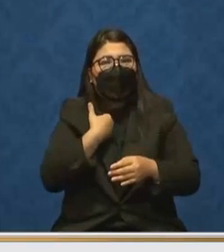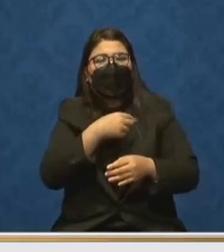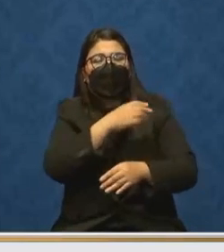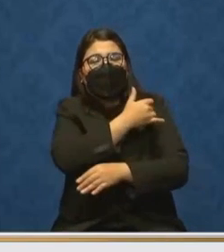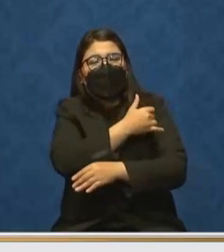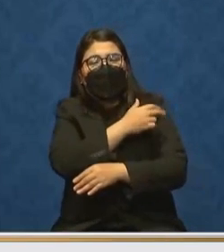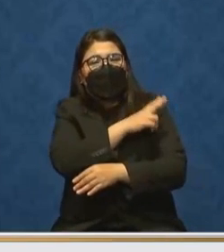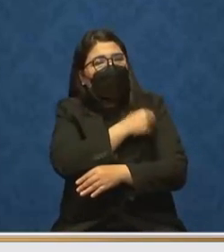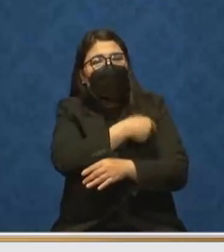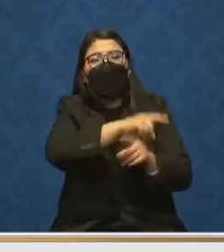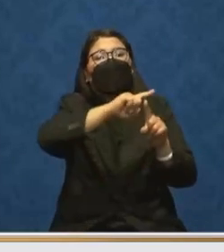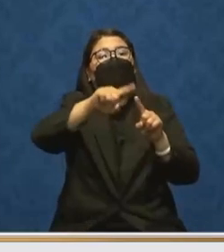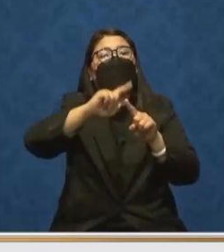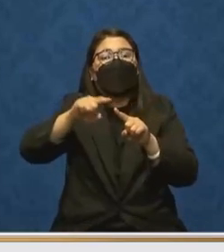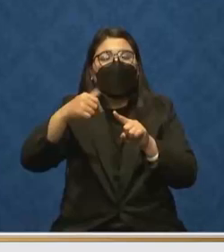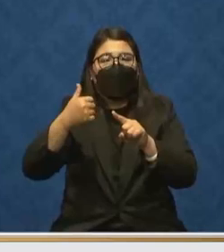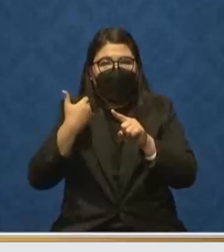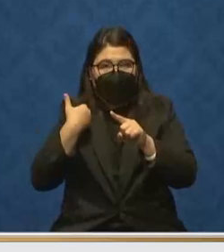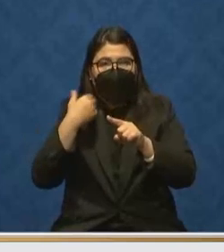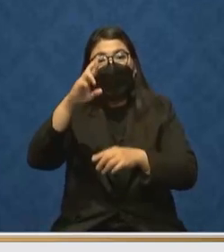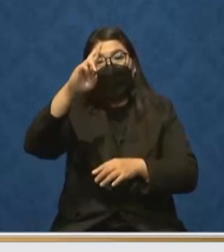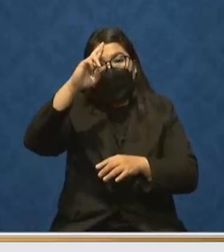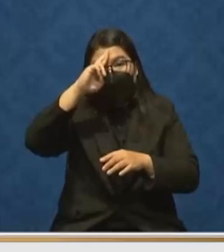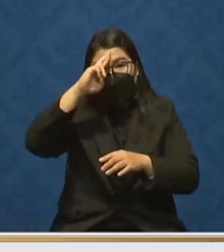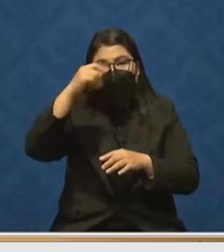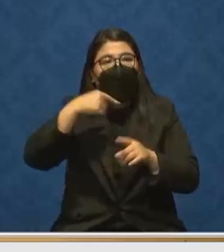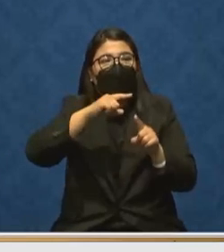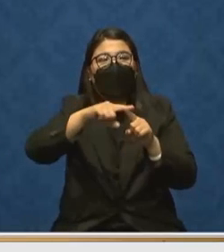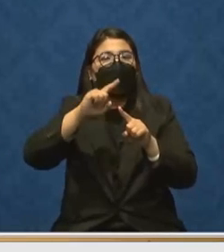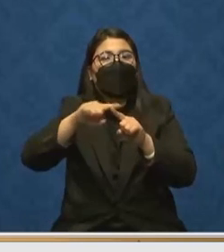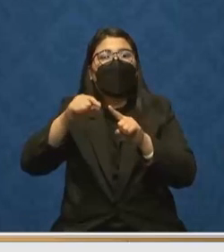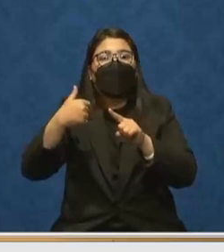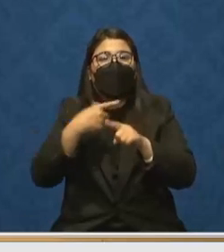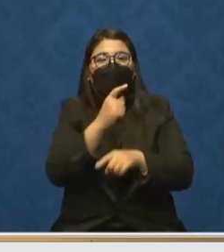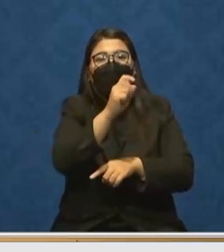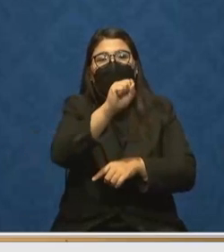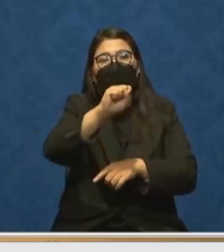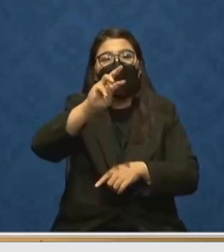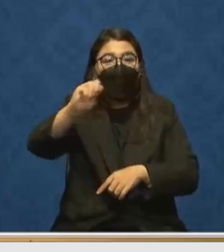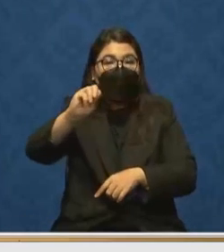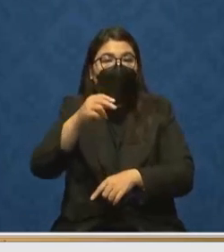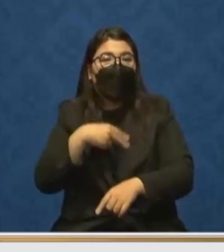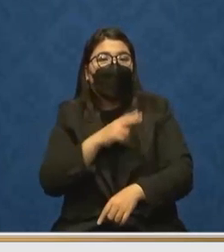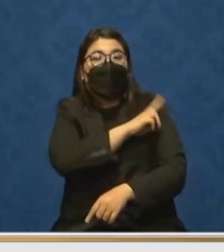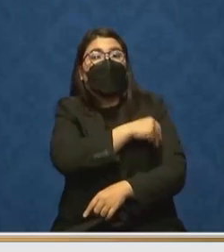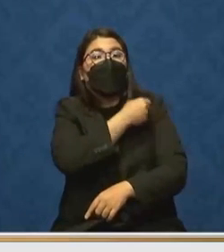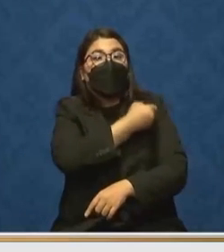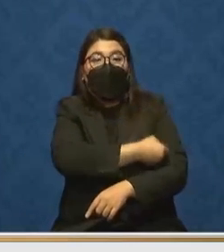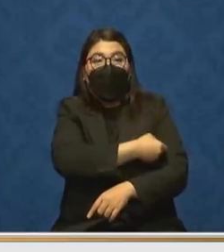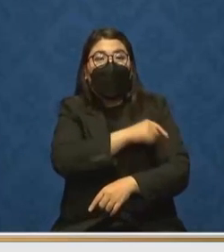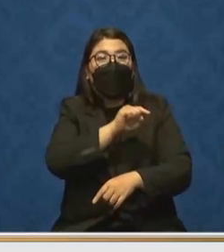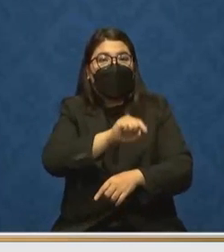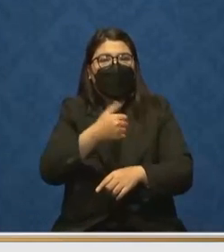างเสริมสุขภาพและป้องกันโรคสนับสนุนกลไกการปฏิบัติหน้าที่ของอสมหมอประจำบ้านไม่น้อยกว่า